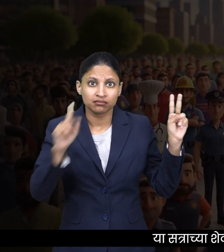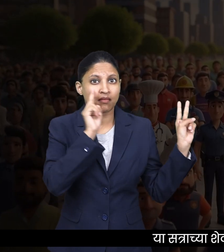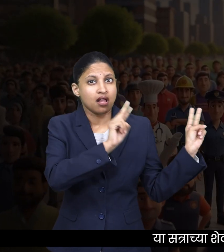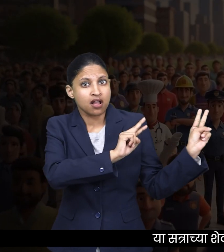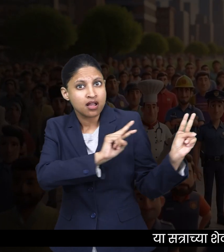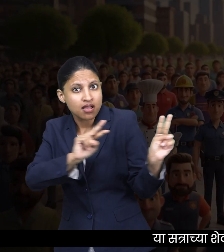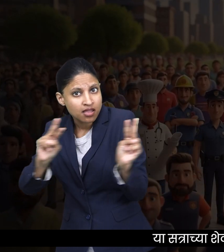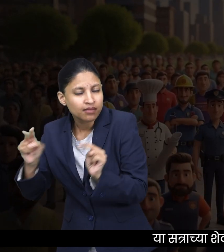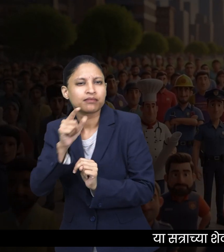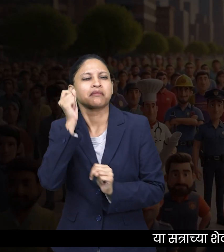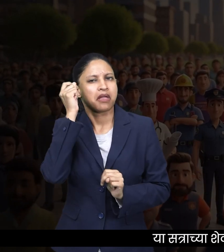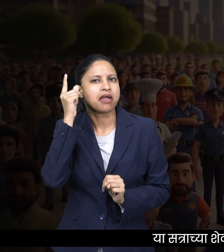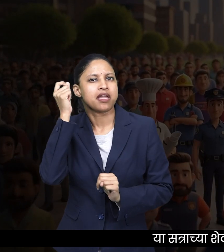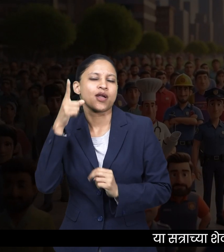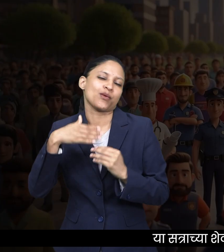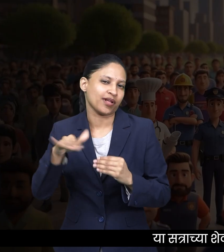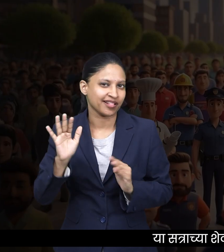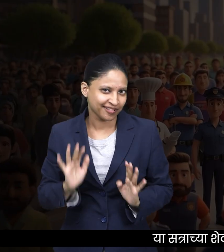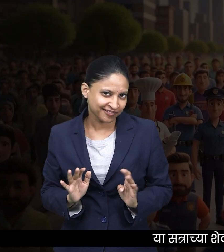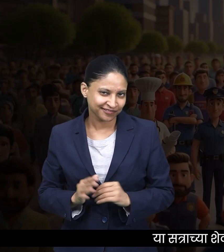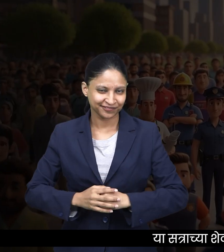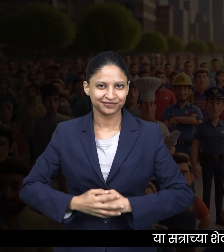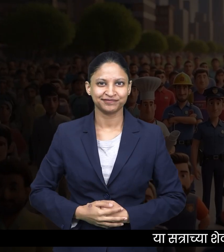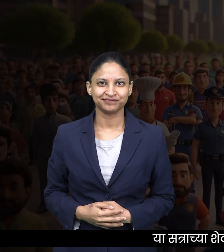या सत्राच्या शेवटी तुम्ही हे करू शकाल.